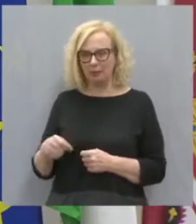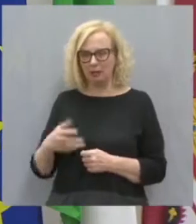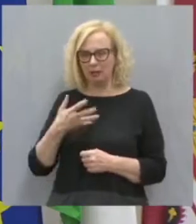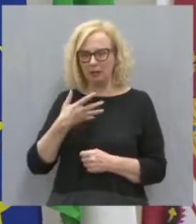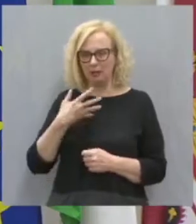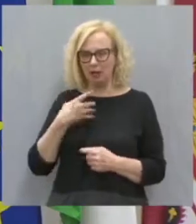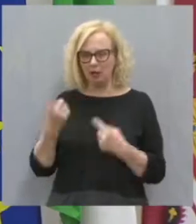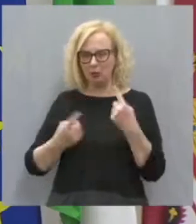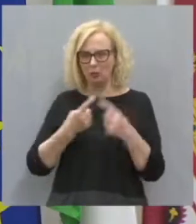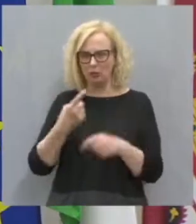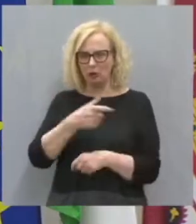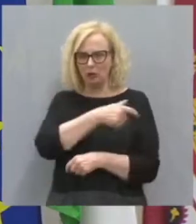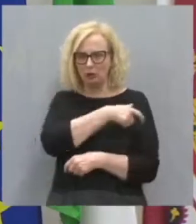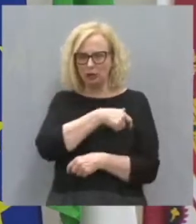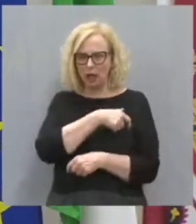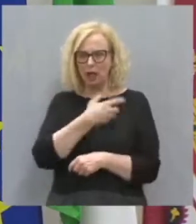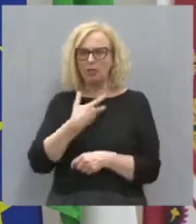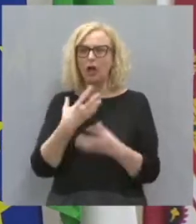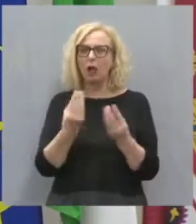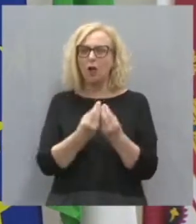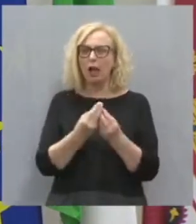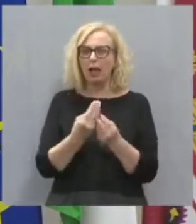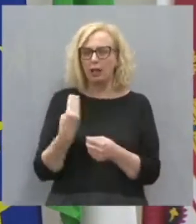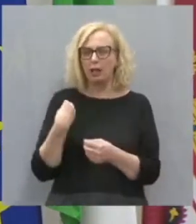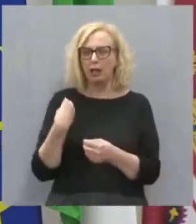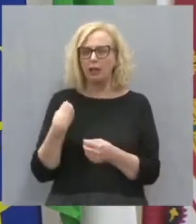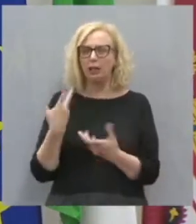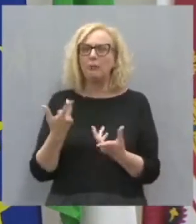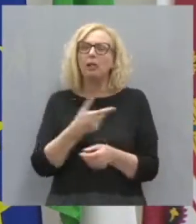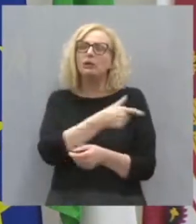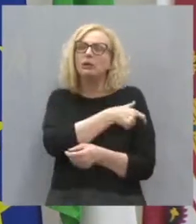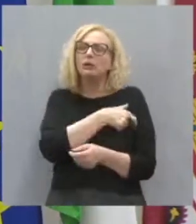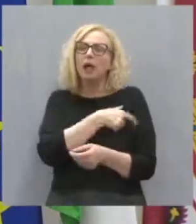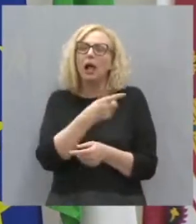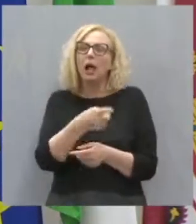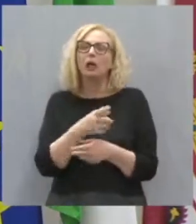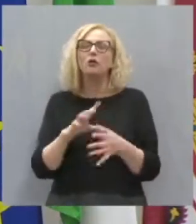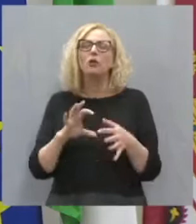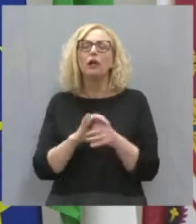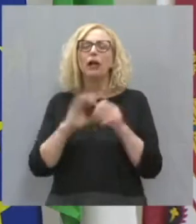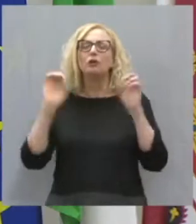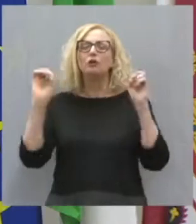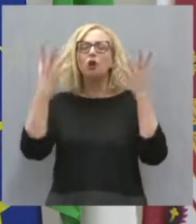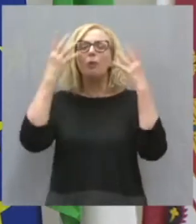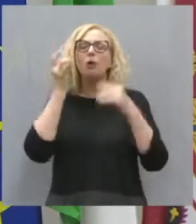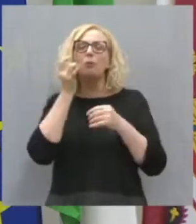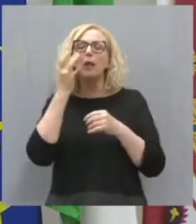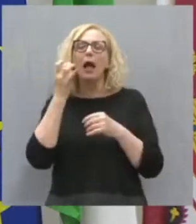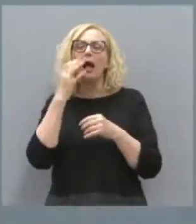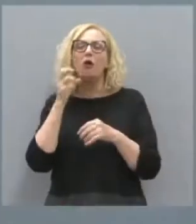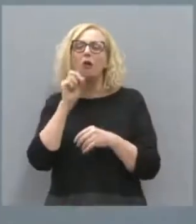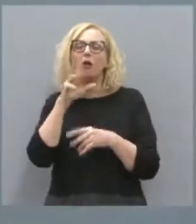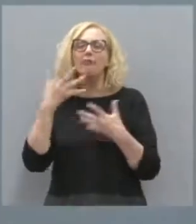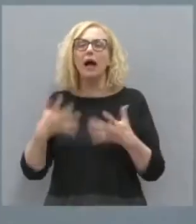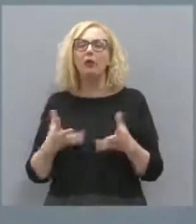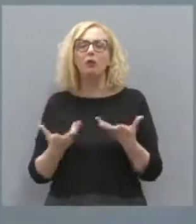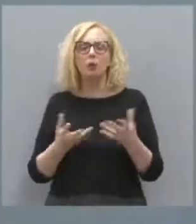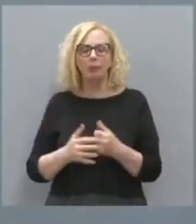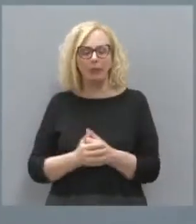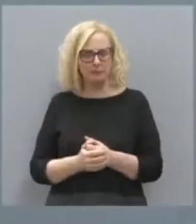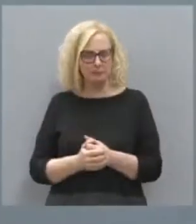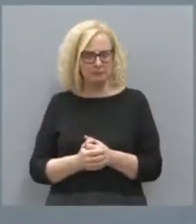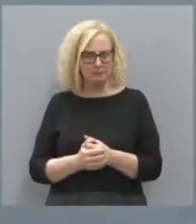questioni sindacali una collega ci chiede come ci regoliamo con lo sciopero bianco annunciato ma noi crediamo